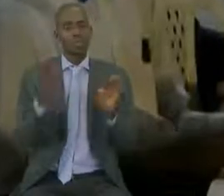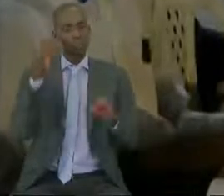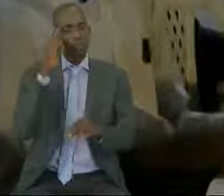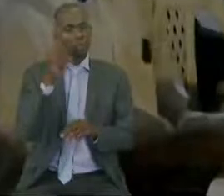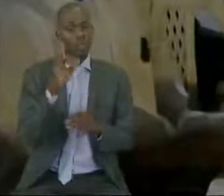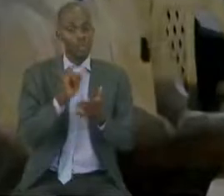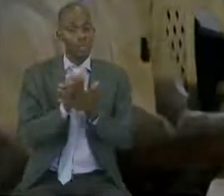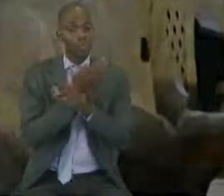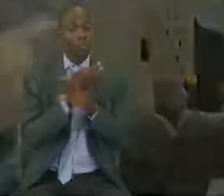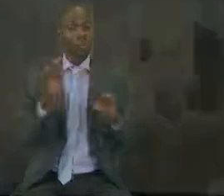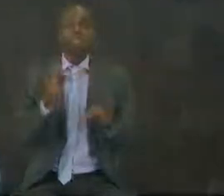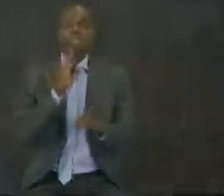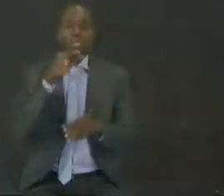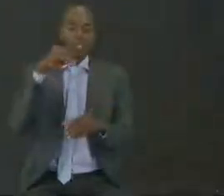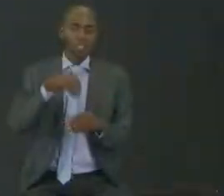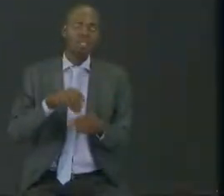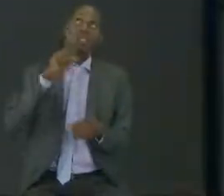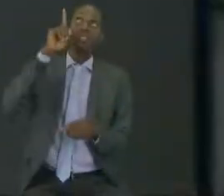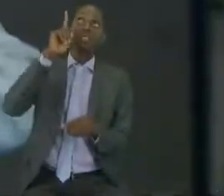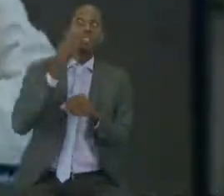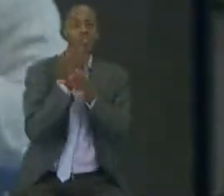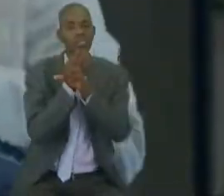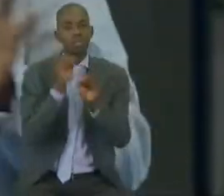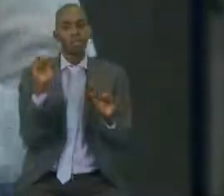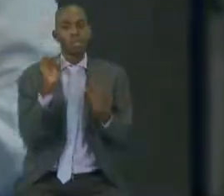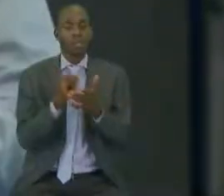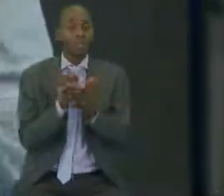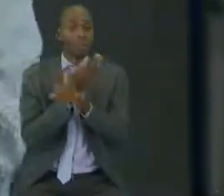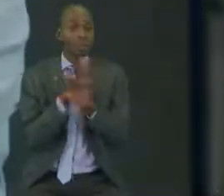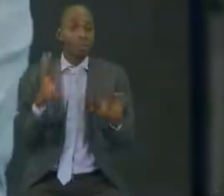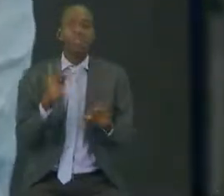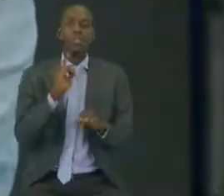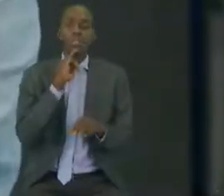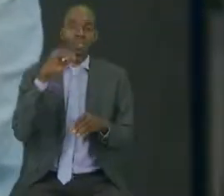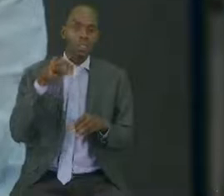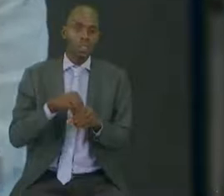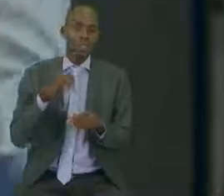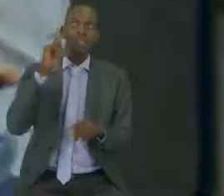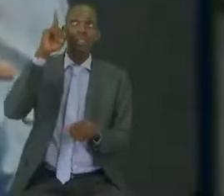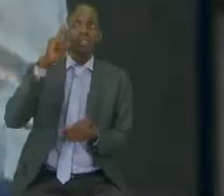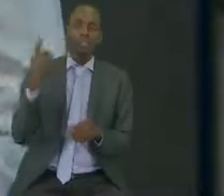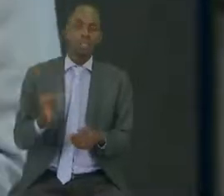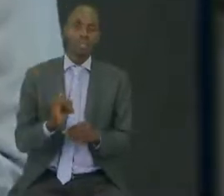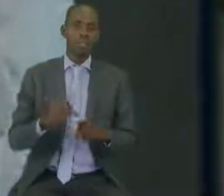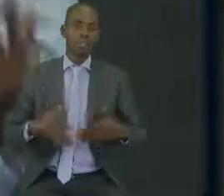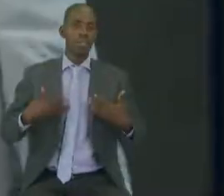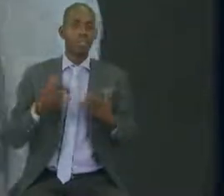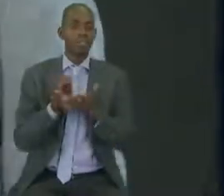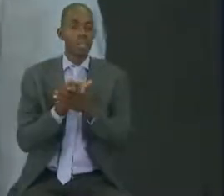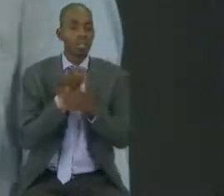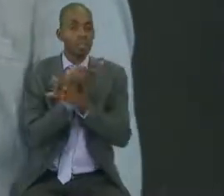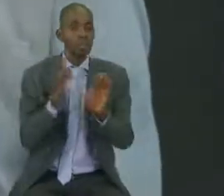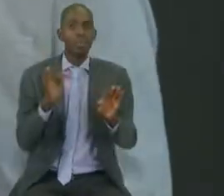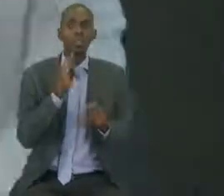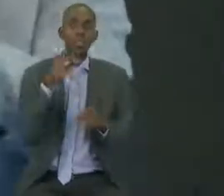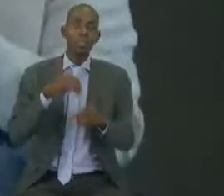Cette libération est dans le salut. Cette libération est dans sa vie éternelle. Cette libération